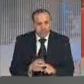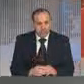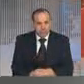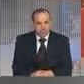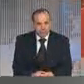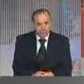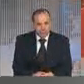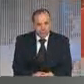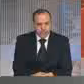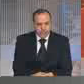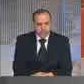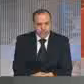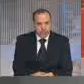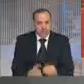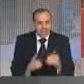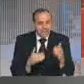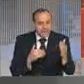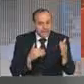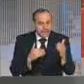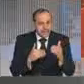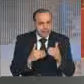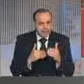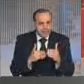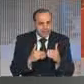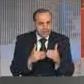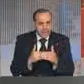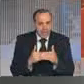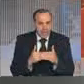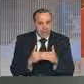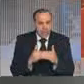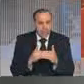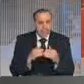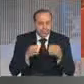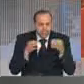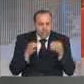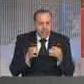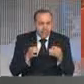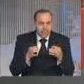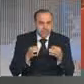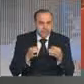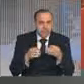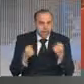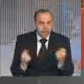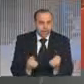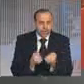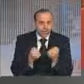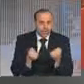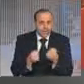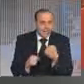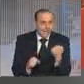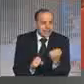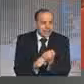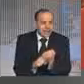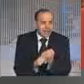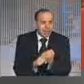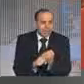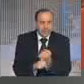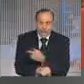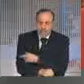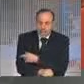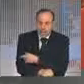باش يسطر او يحدد مربع النشاط يشتغل عليه هياكل